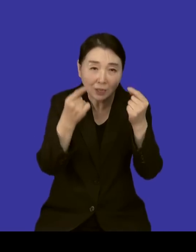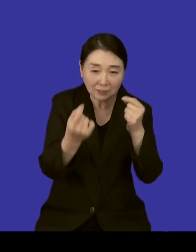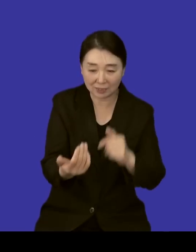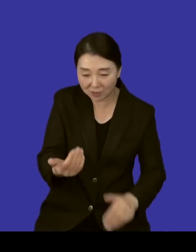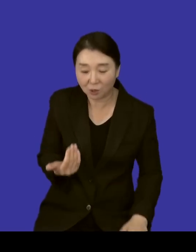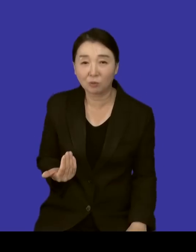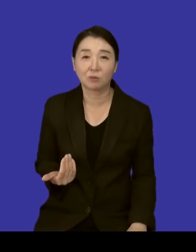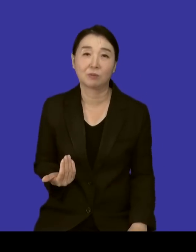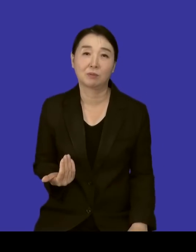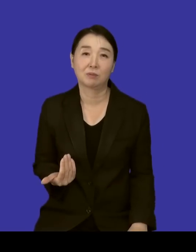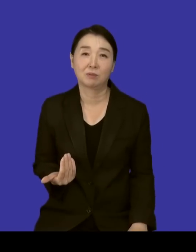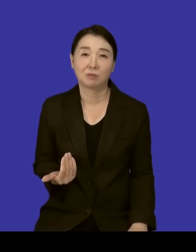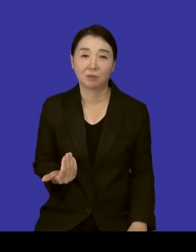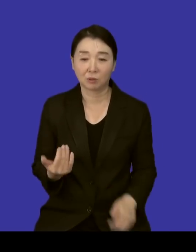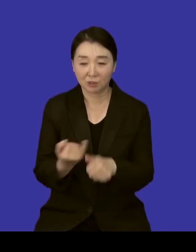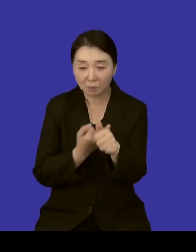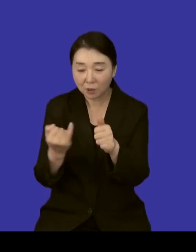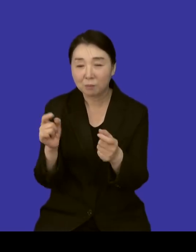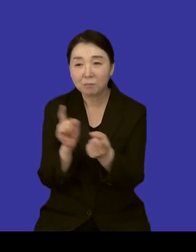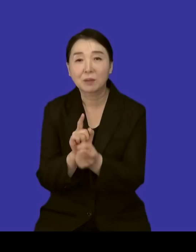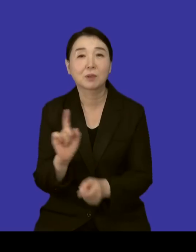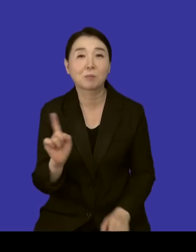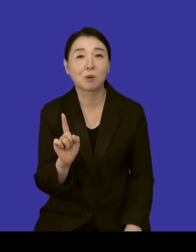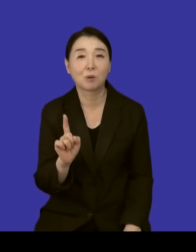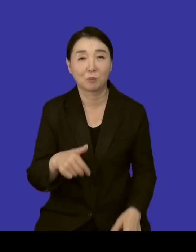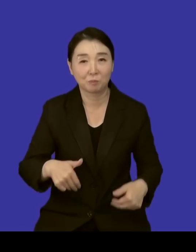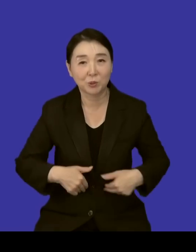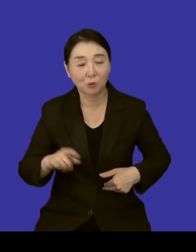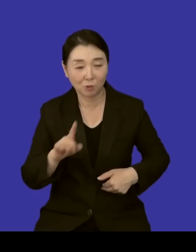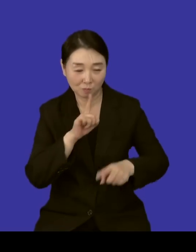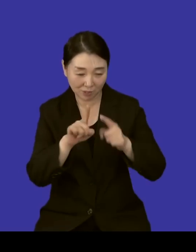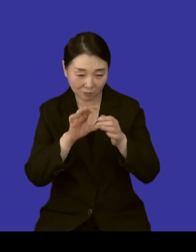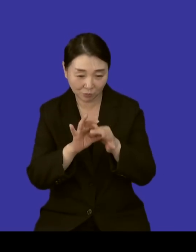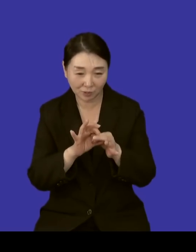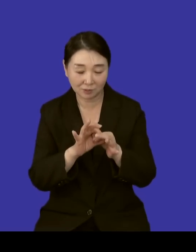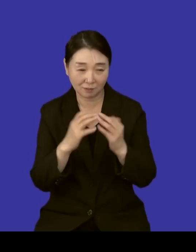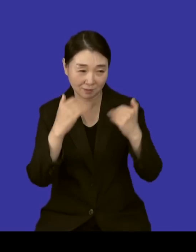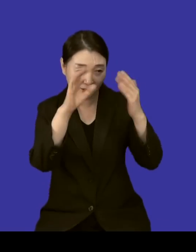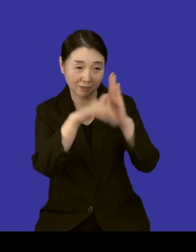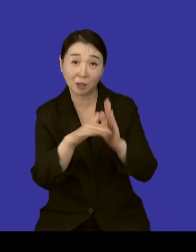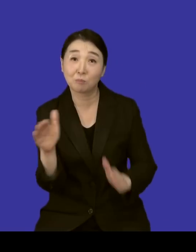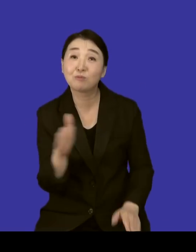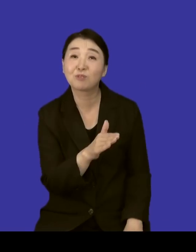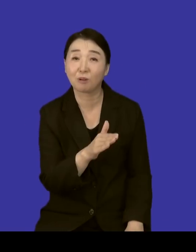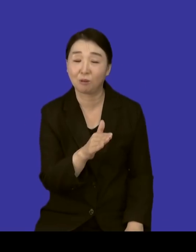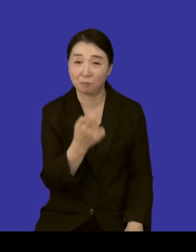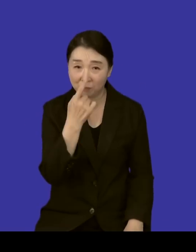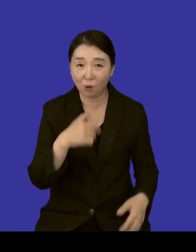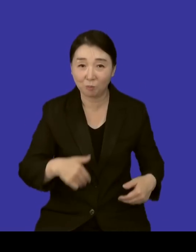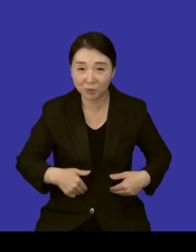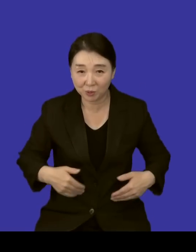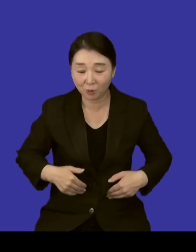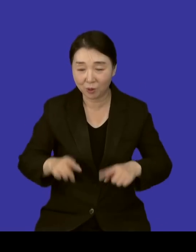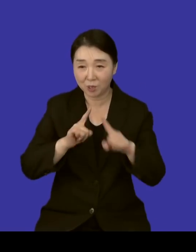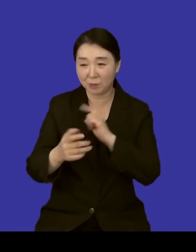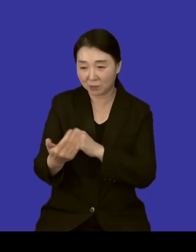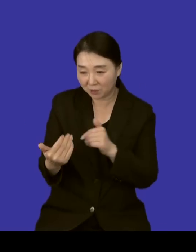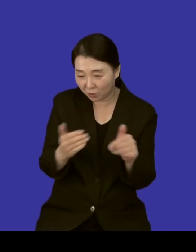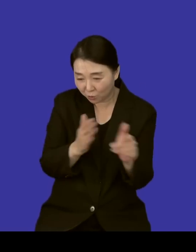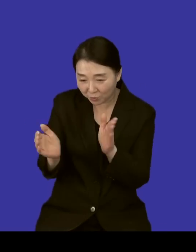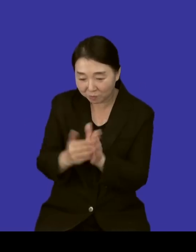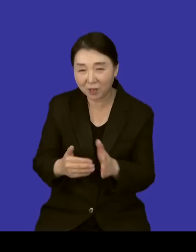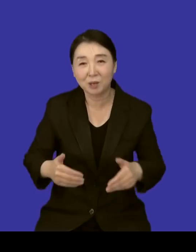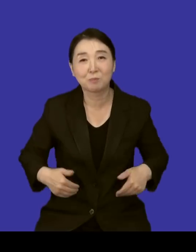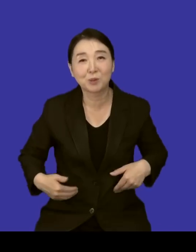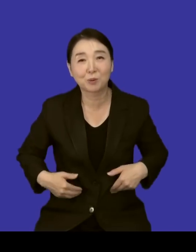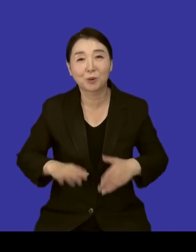전에 어떤 배우자를 만나야 되는지서부터 저 말씀을 통해서 잘할 때부터 그러니까 말씀으로 미리 자기가 준비가 말씀으로 돼야죠. 준비가 돼야